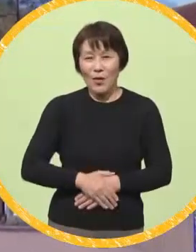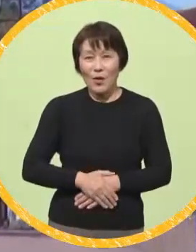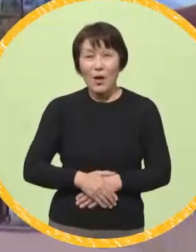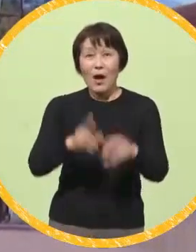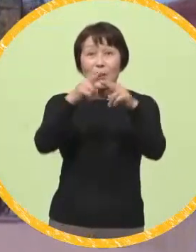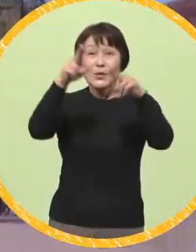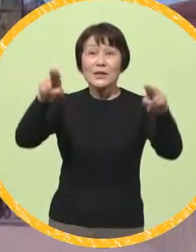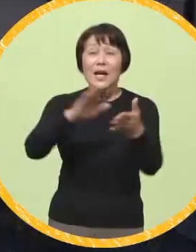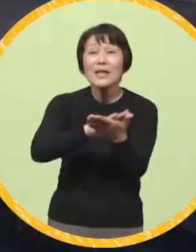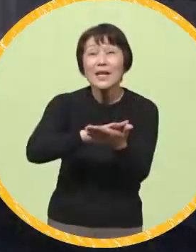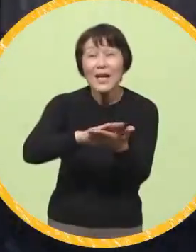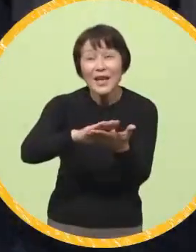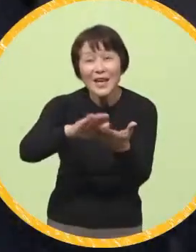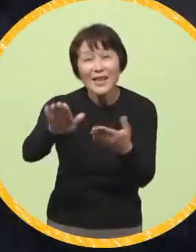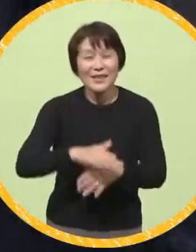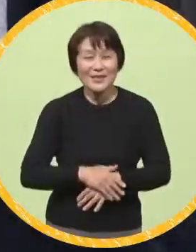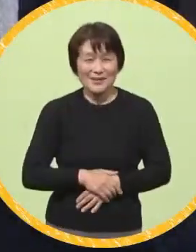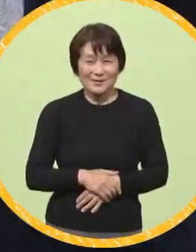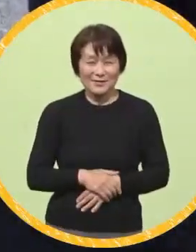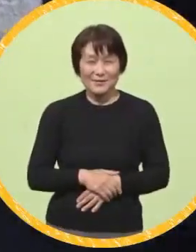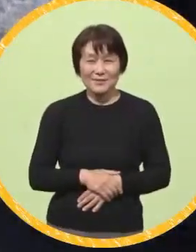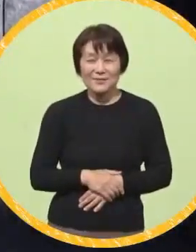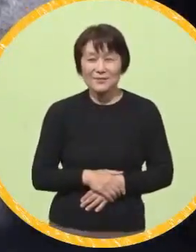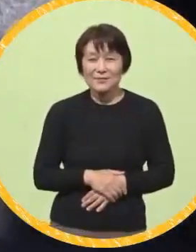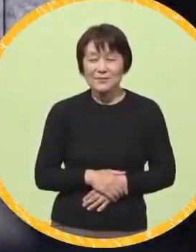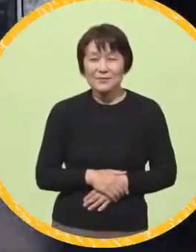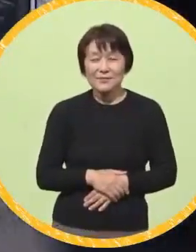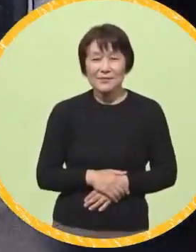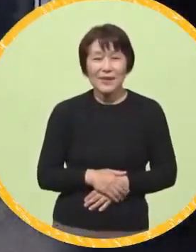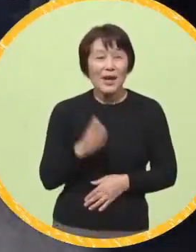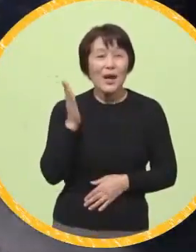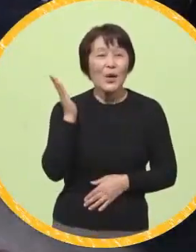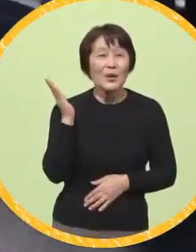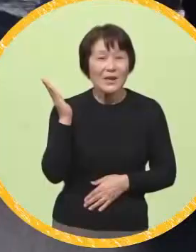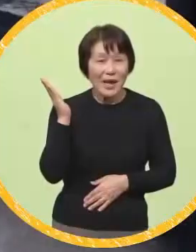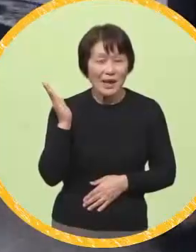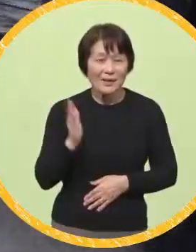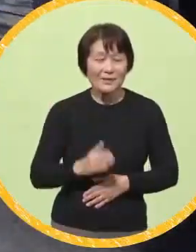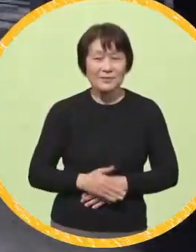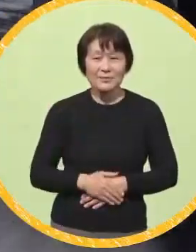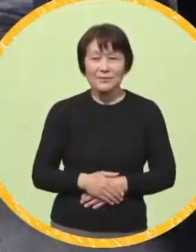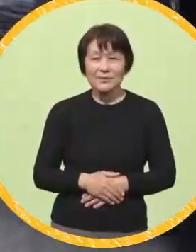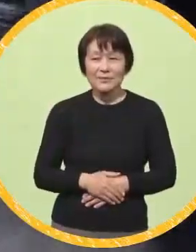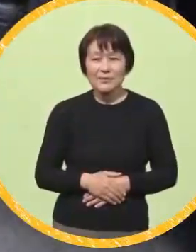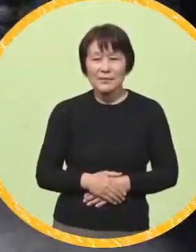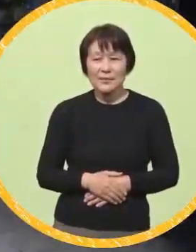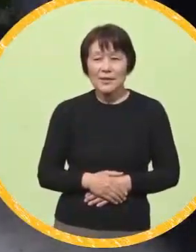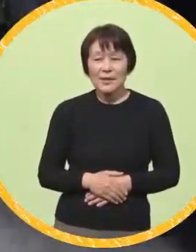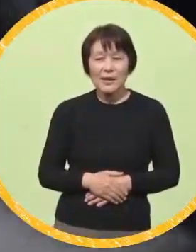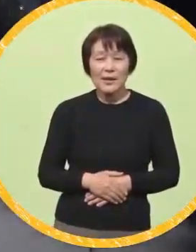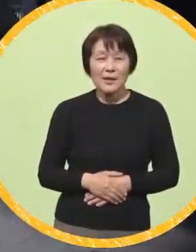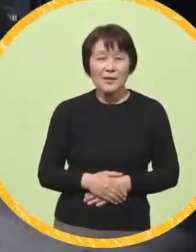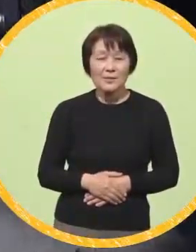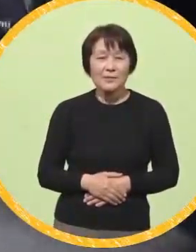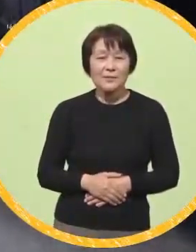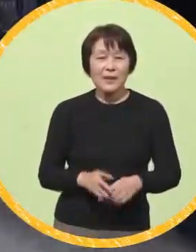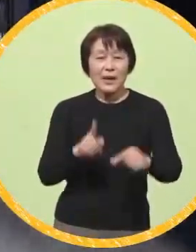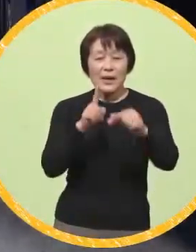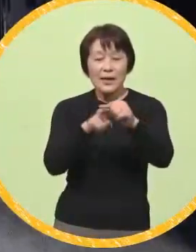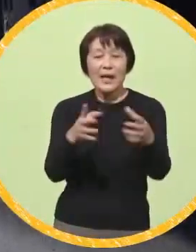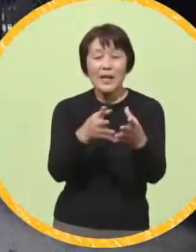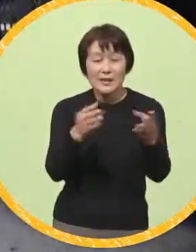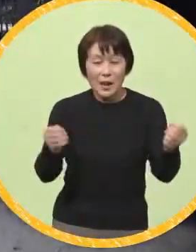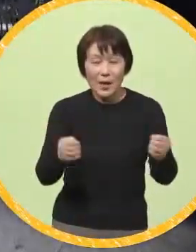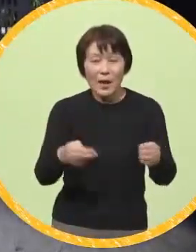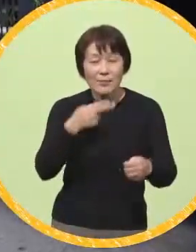ね。こんなに綺麗に見える、あ、こちらですね、松田町のお酒、中澤酒